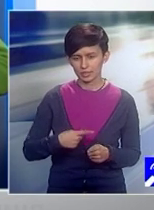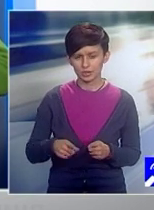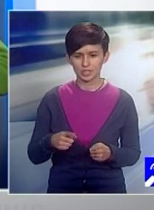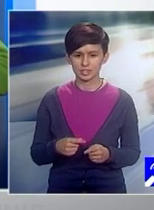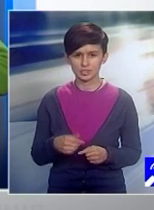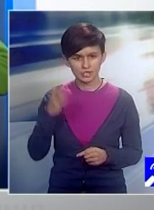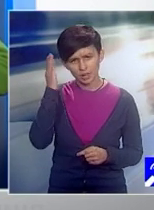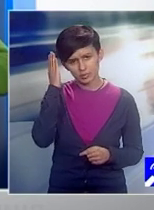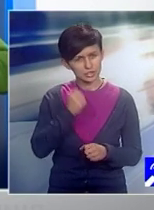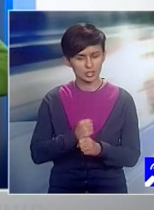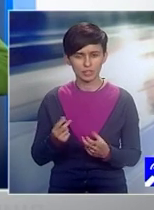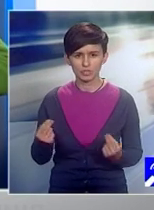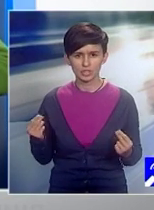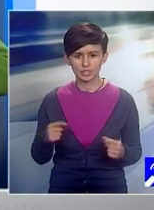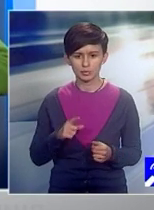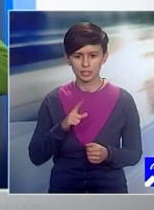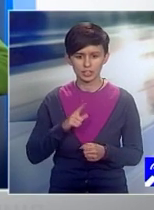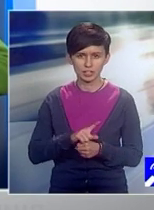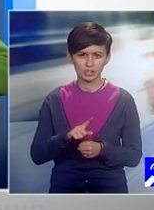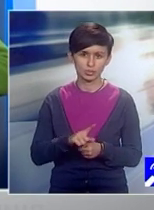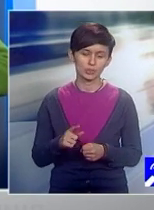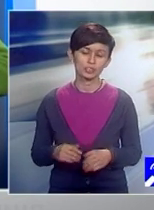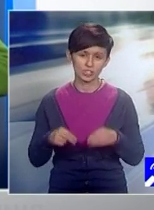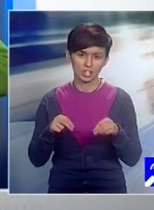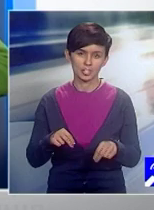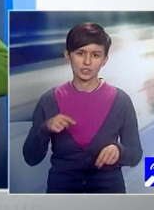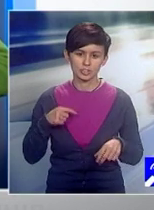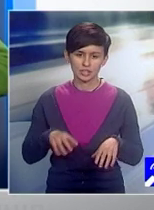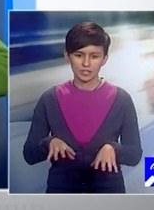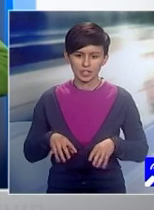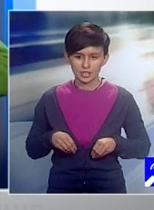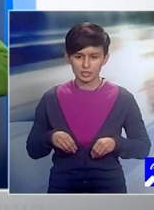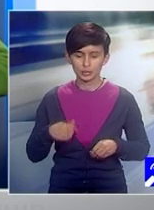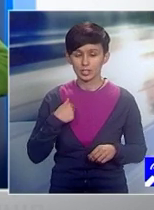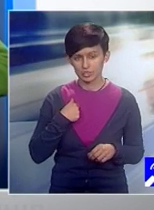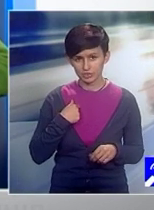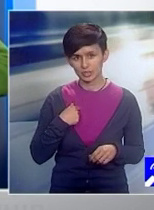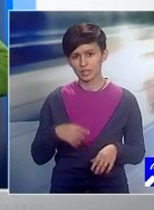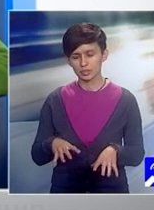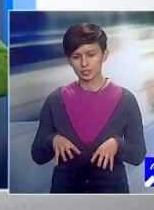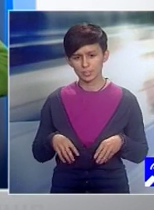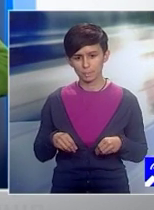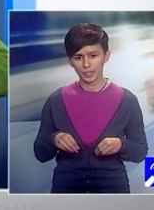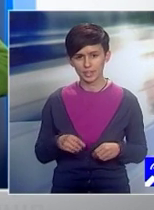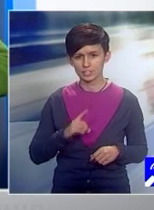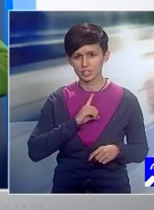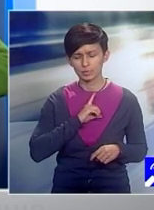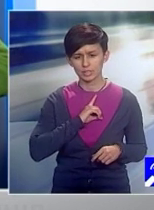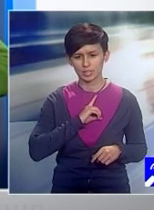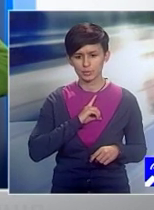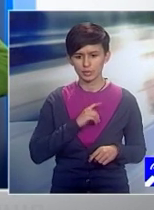înveți o grămadă de lucruri și ajung să fie acceptat și eu să îmi accept propriile mele